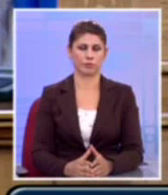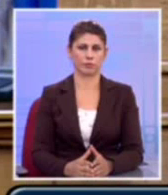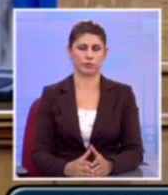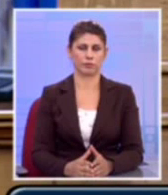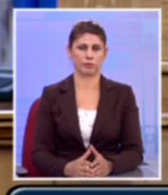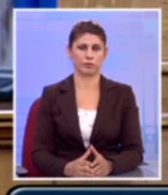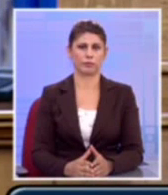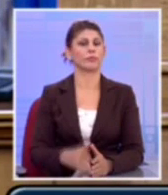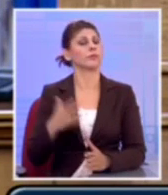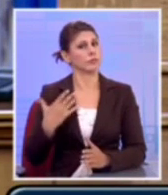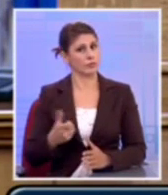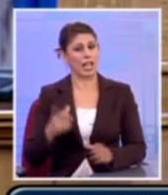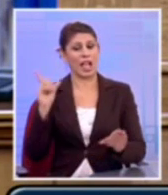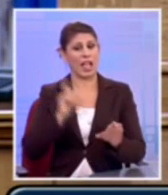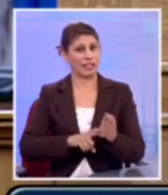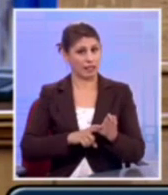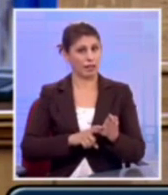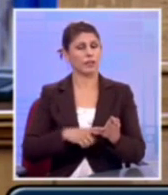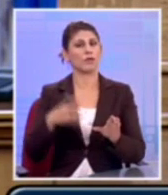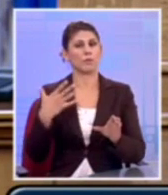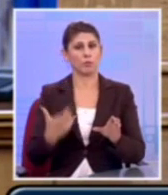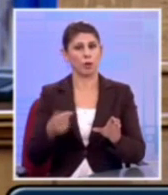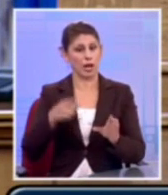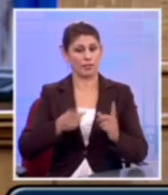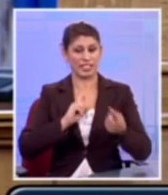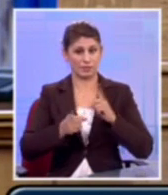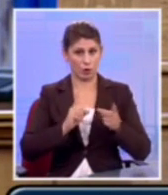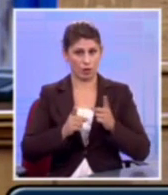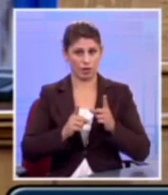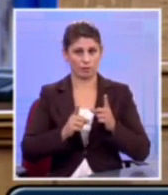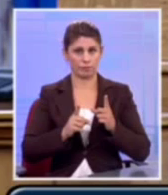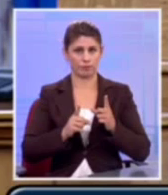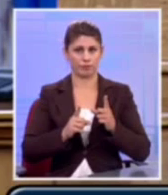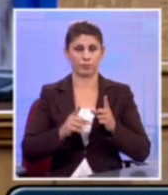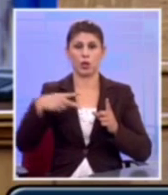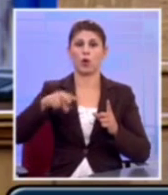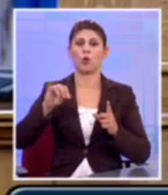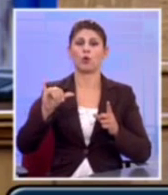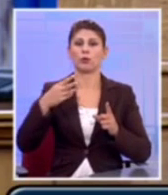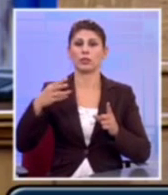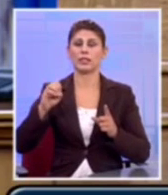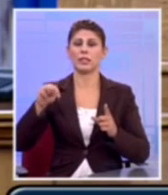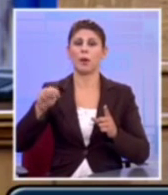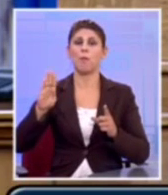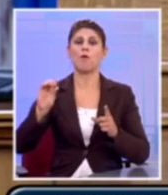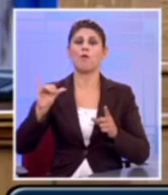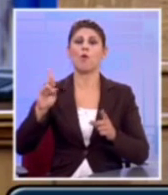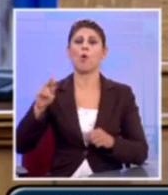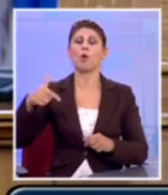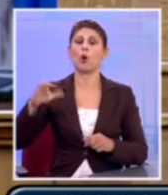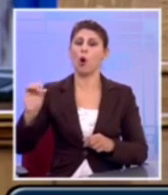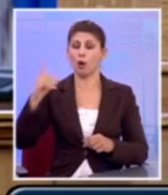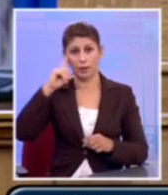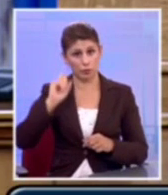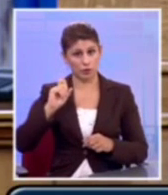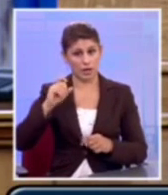Πρόκειται για εταιρείες που έχουν συνάψει αυτή τη συμφωνία με το Λουξεμβούργο και όπως γνωρίζετε